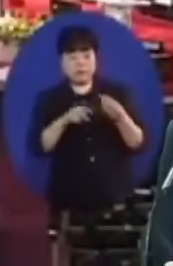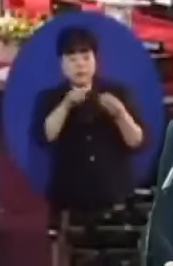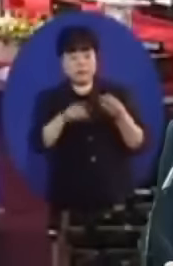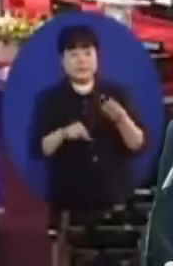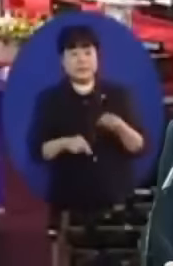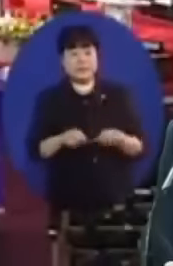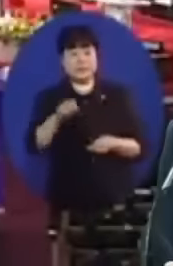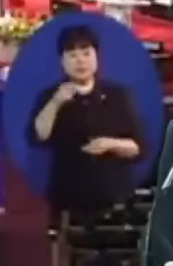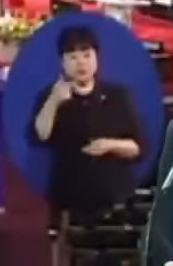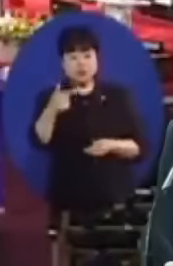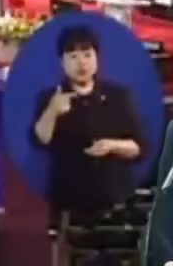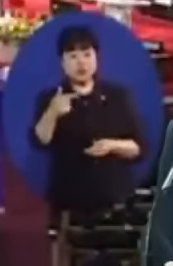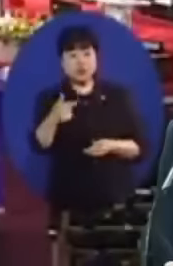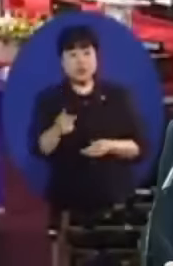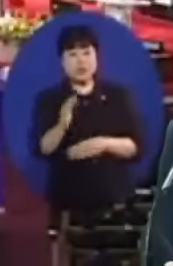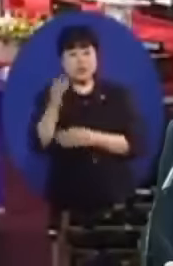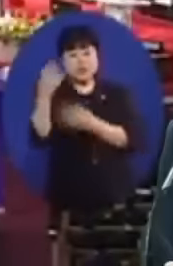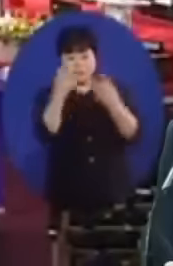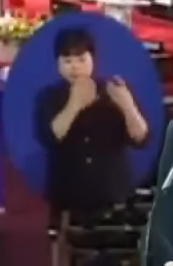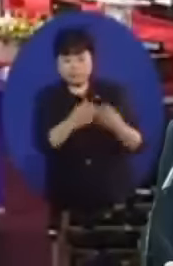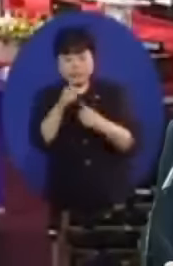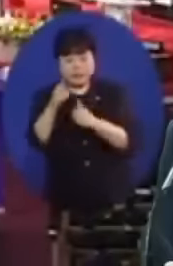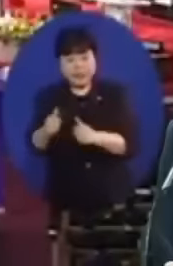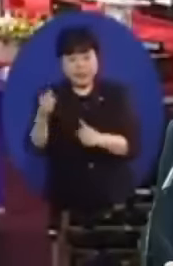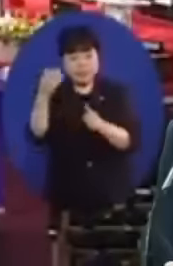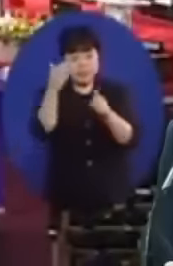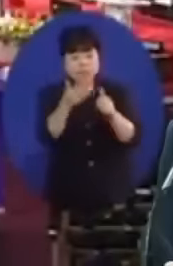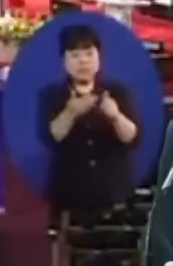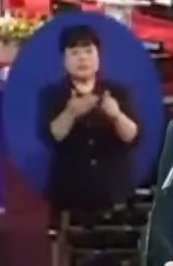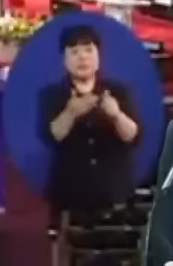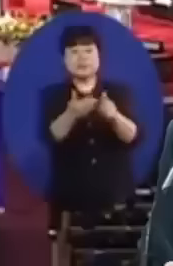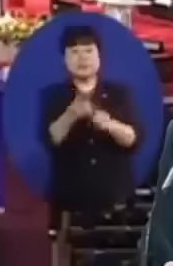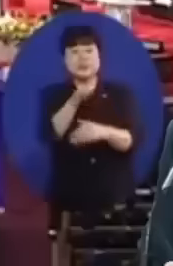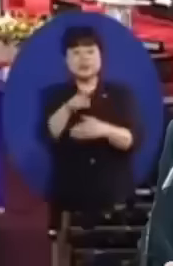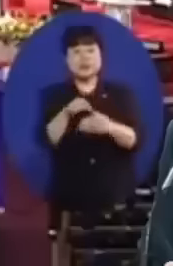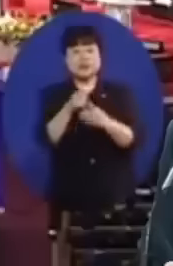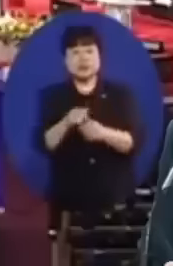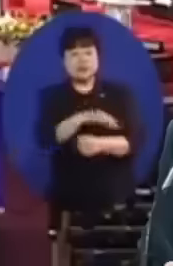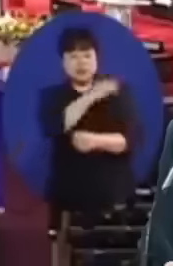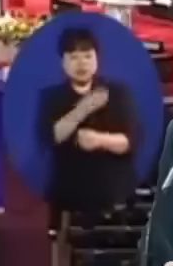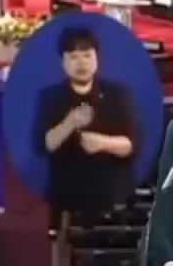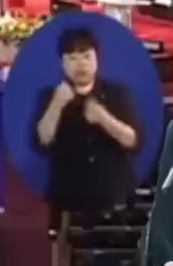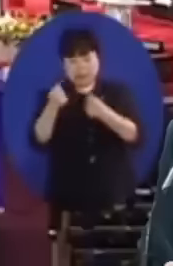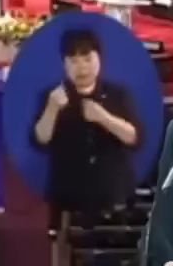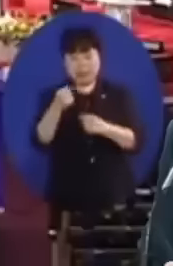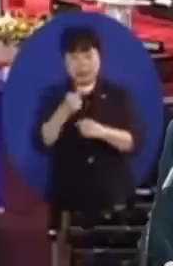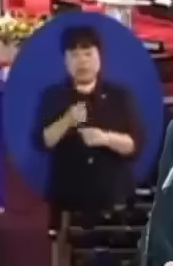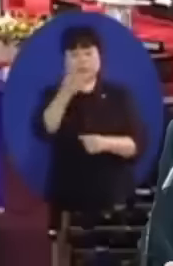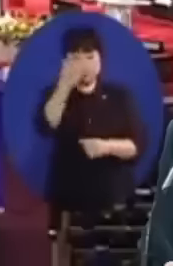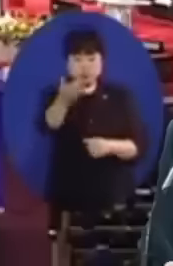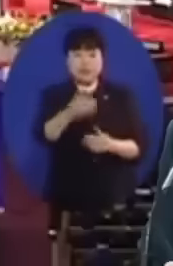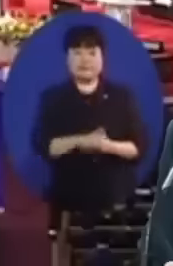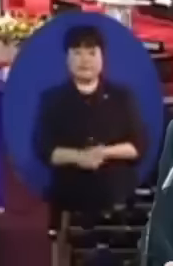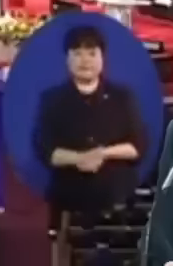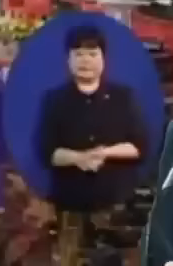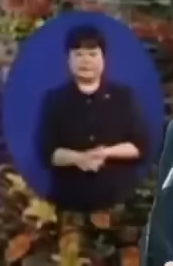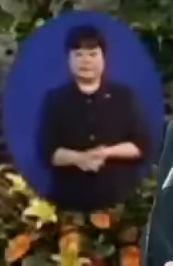그의 영광의 풍성함을 따라 그의 성령으로 말미암아 너희 속사람을 능력으로 강건해야